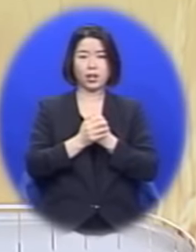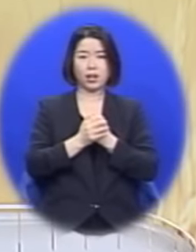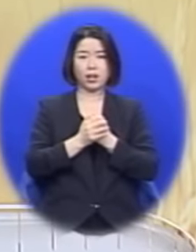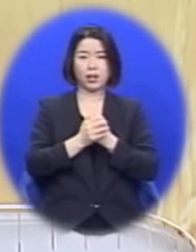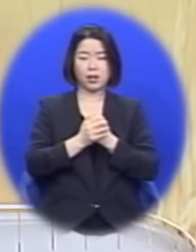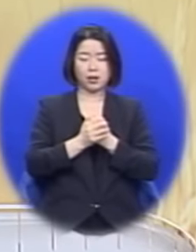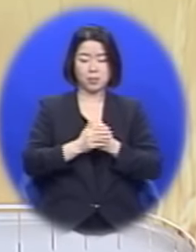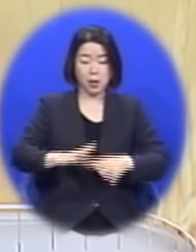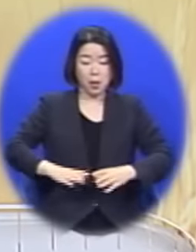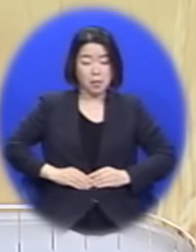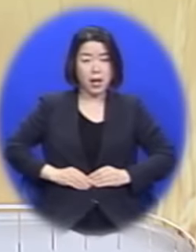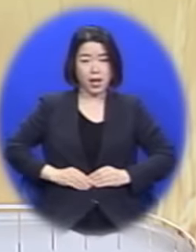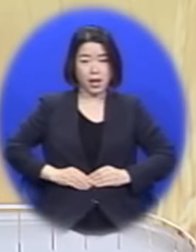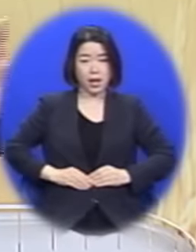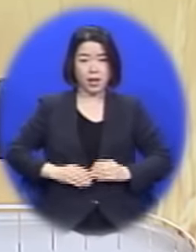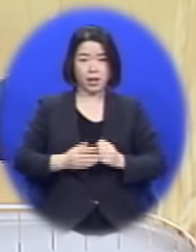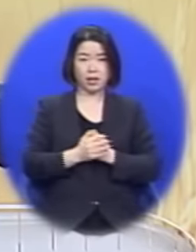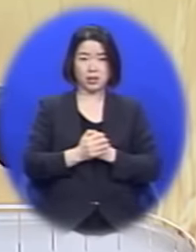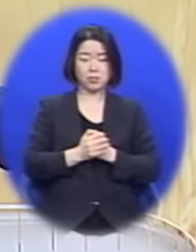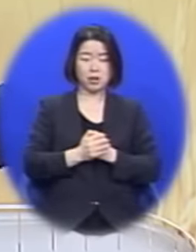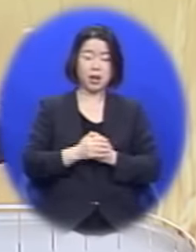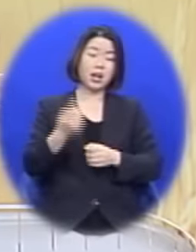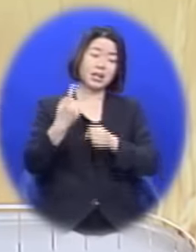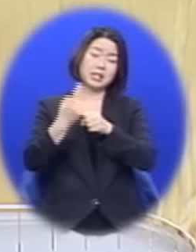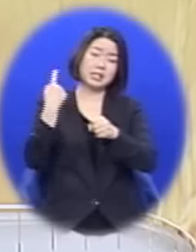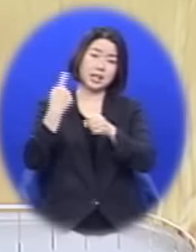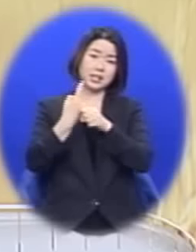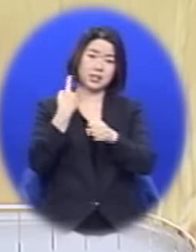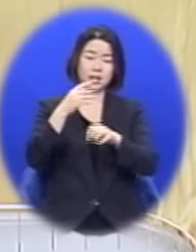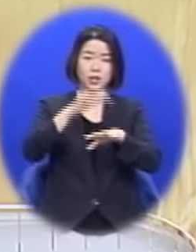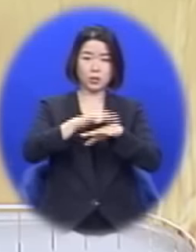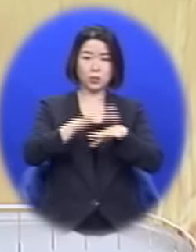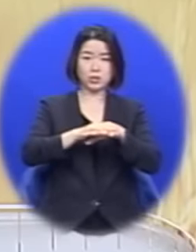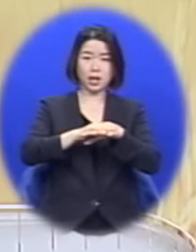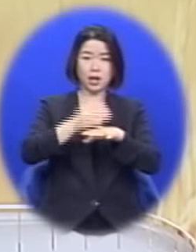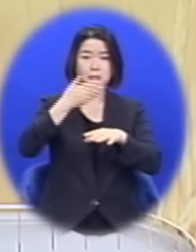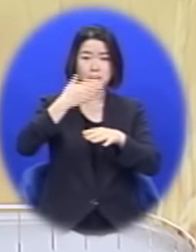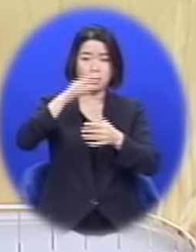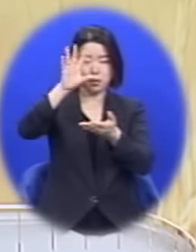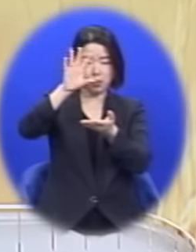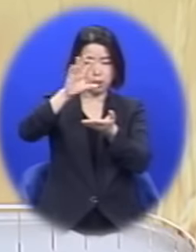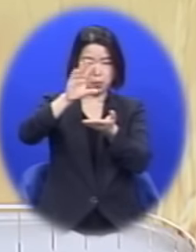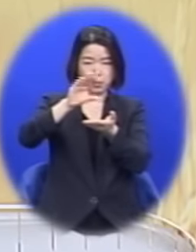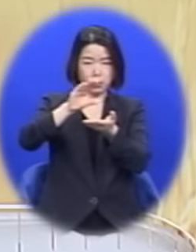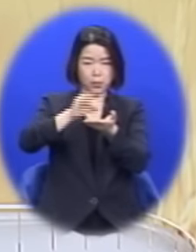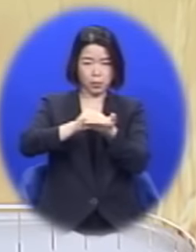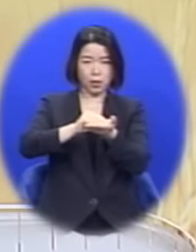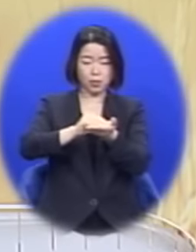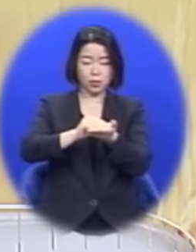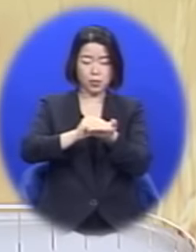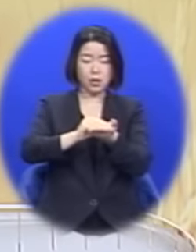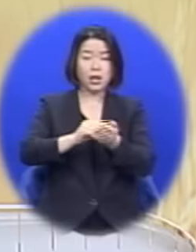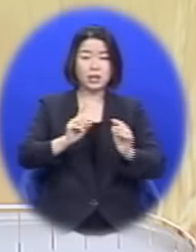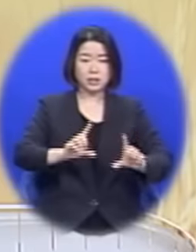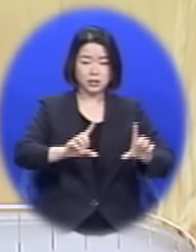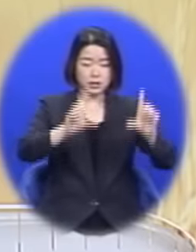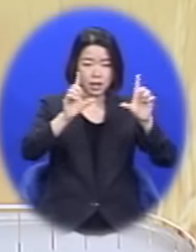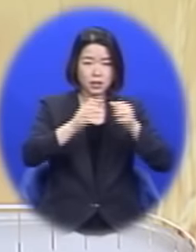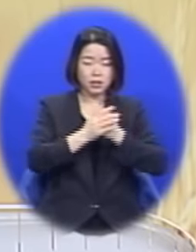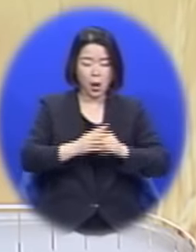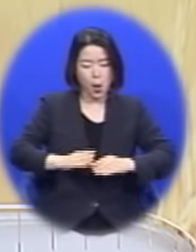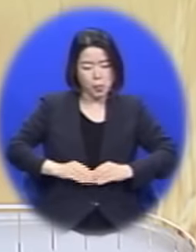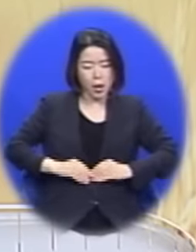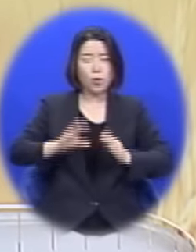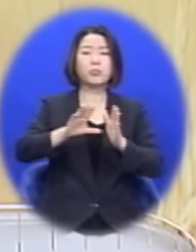춘공기예요. 이제 작년에 농사 지은 거 다 떨어지는 때예요. 정말 배고픈